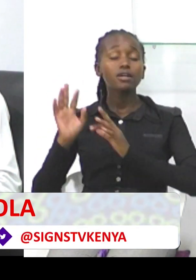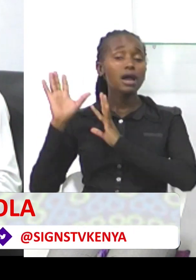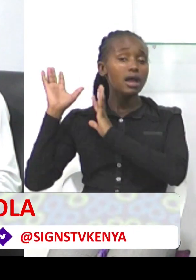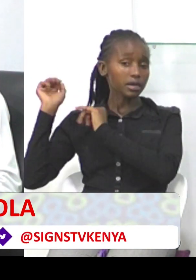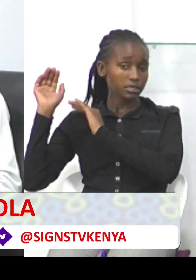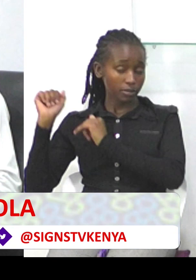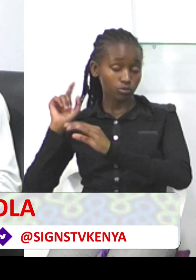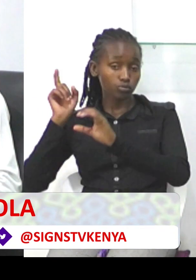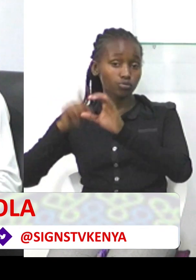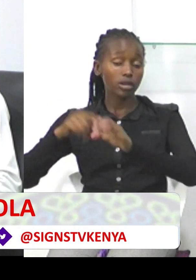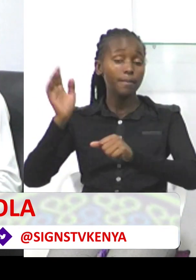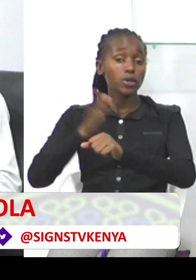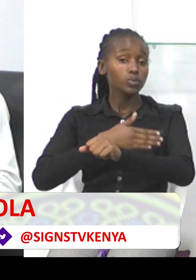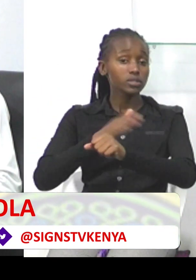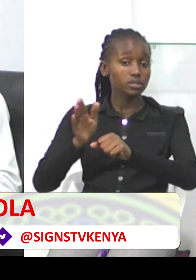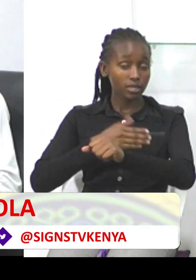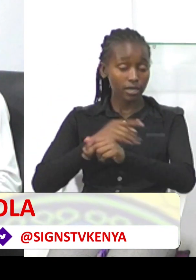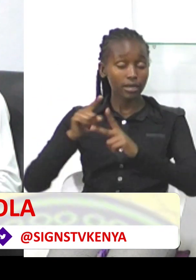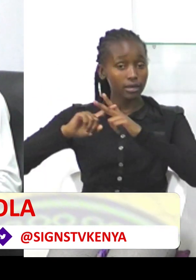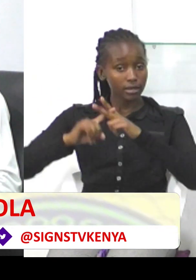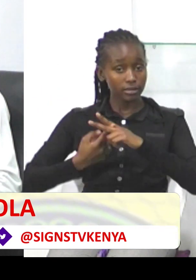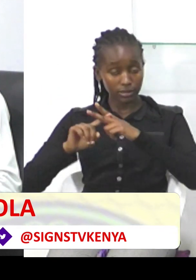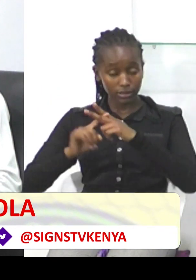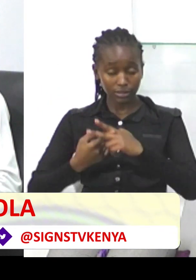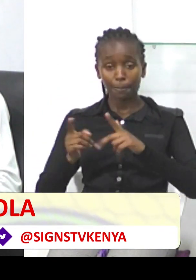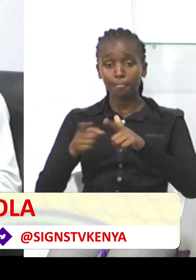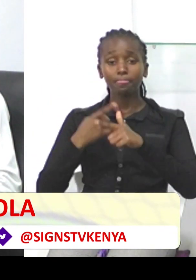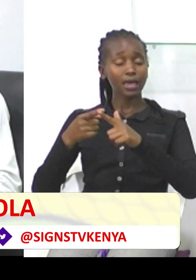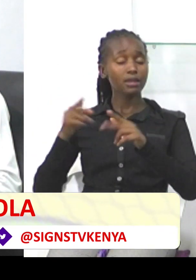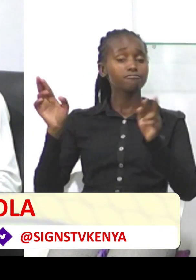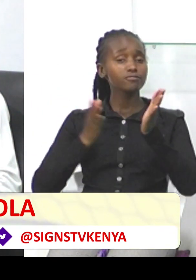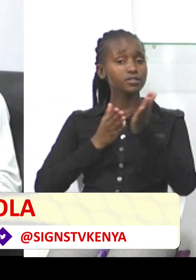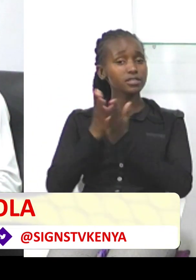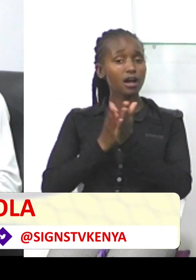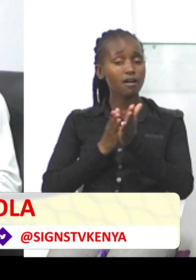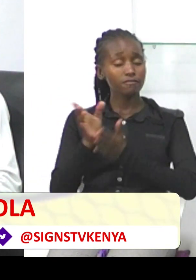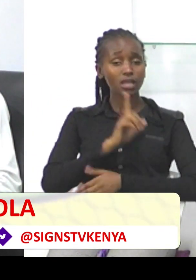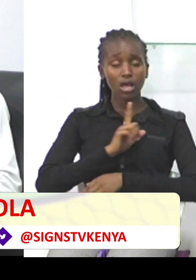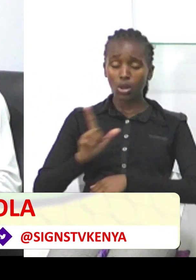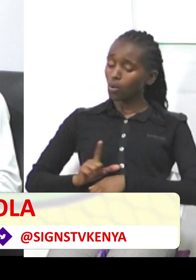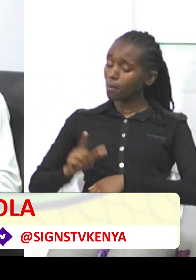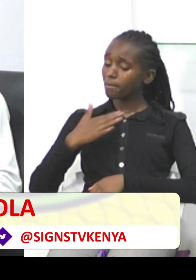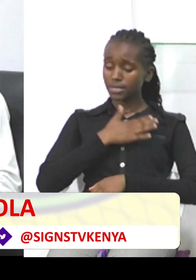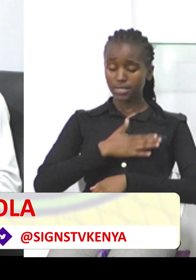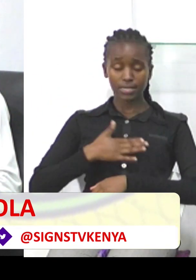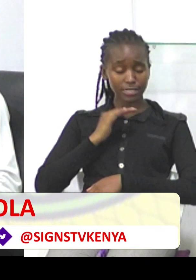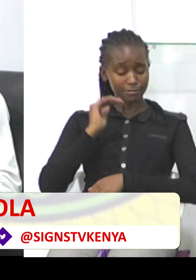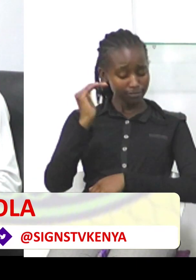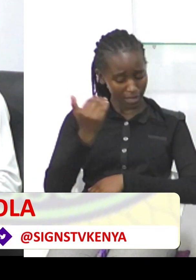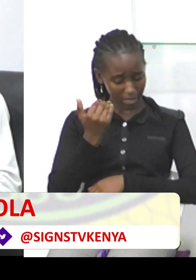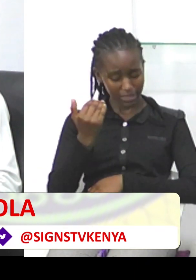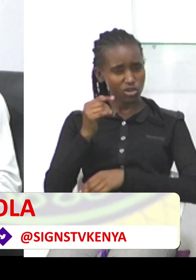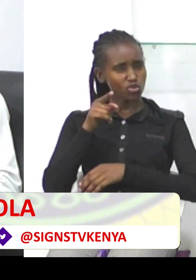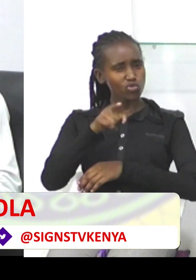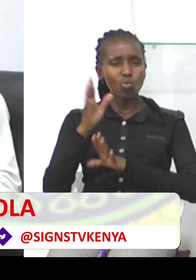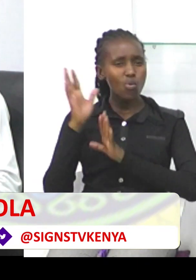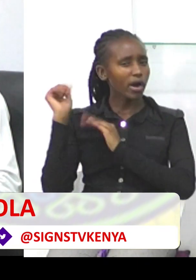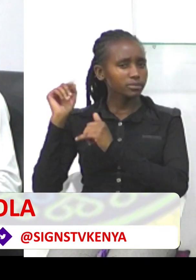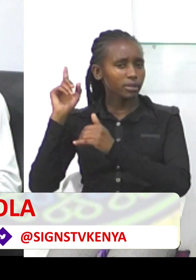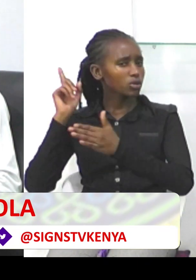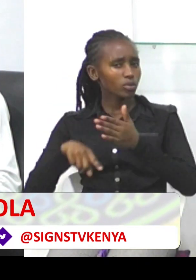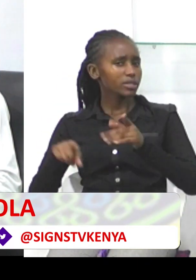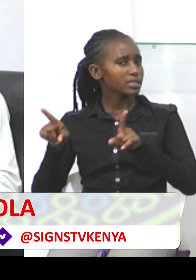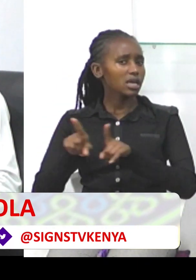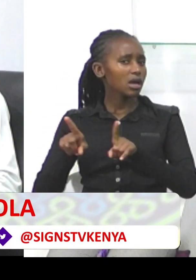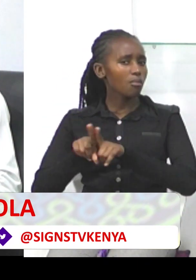music industry ama music ministry, unataka kumtumikia Mungu, uliza Mungu kwanza ukiingia katika music una expect nini? Unataka